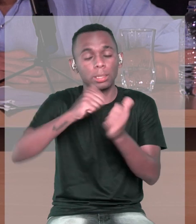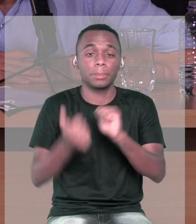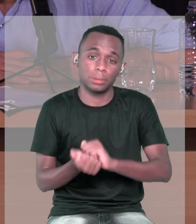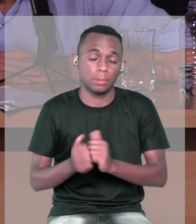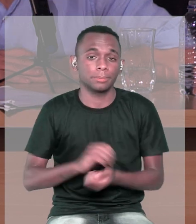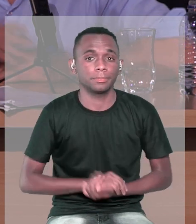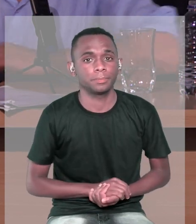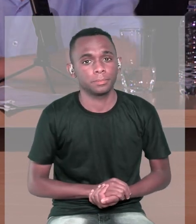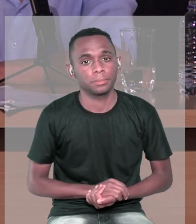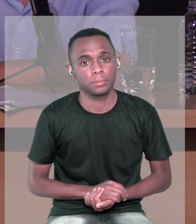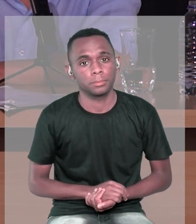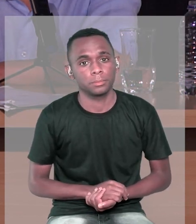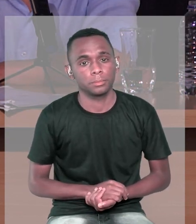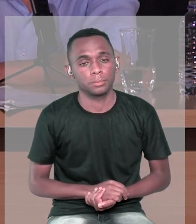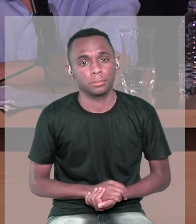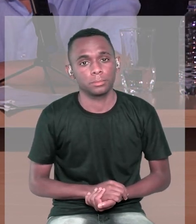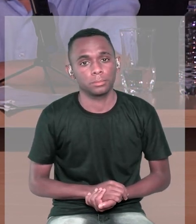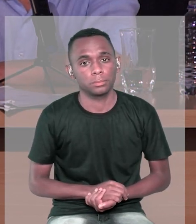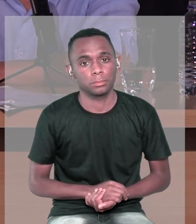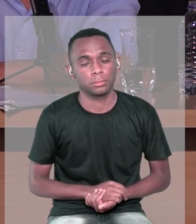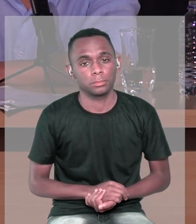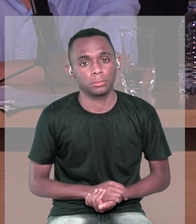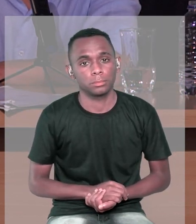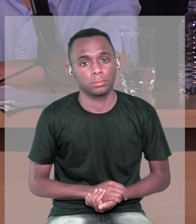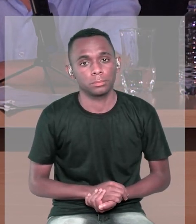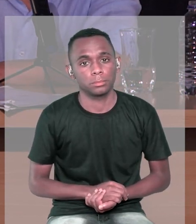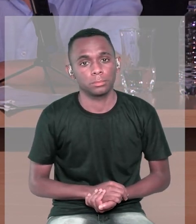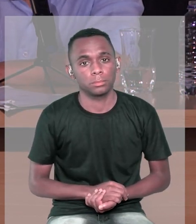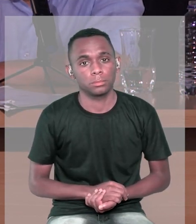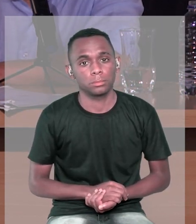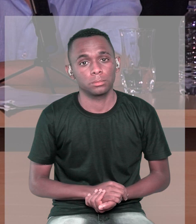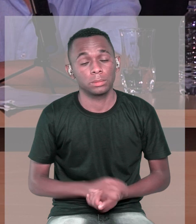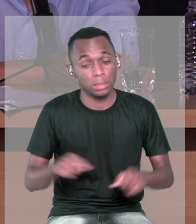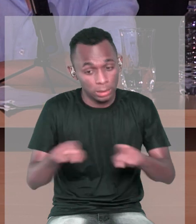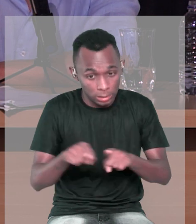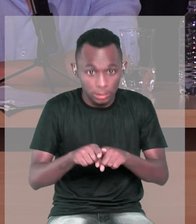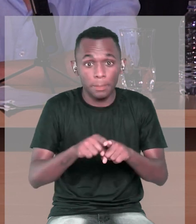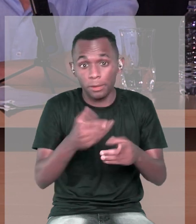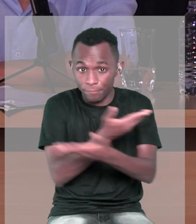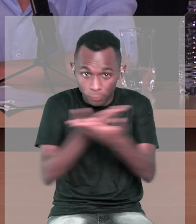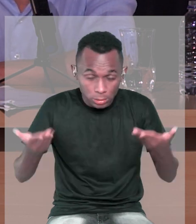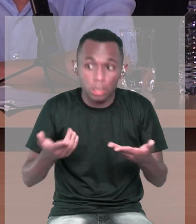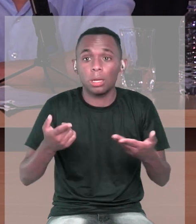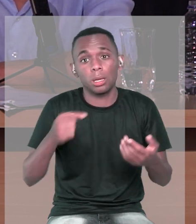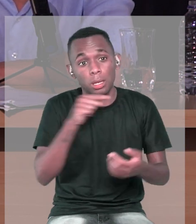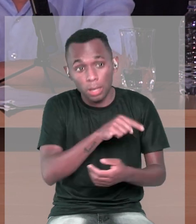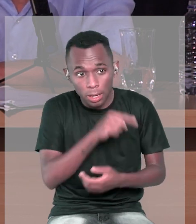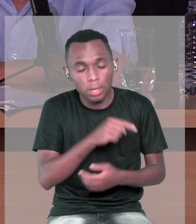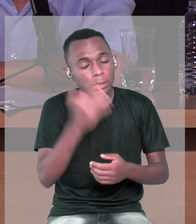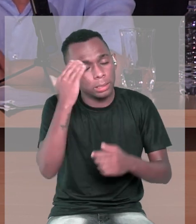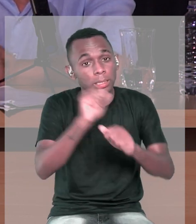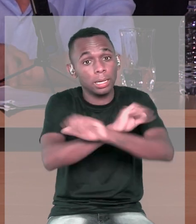en le restituant, il me permet de mieux comprendre, moi, ce que j'ai dit. E restituindo para vocês, eu permito a ele